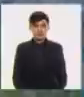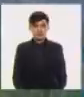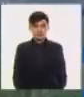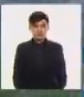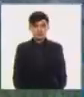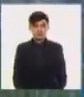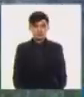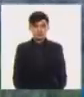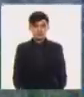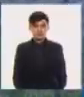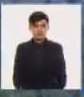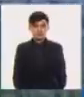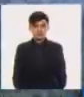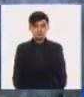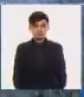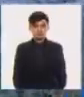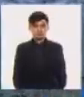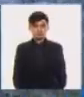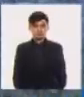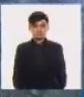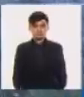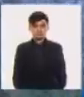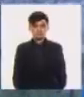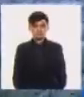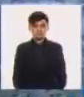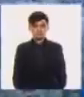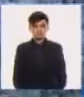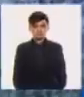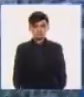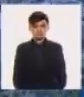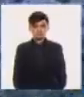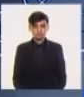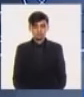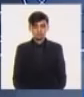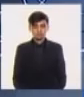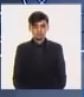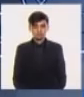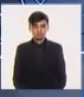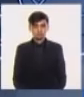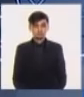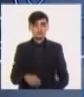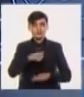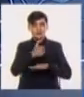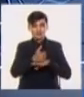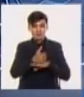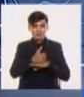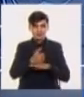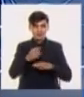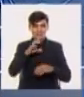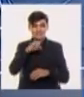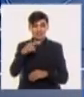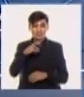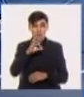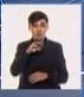Жанна Рахимжанова, Людмила Батюшкина, Ирина Нинашева, Информбюро, Карагандинская область. Главный ботанический сад